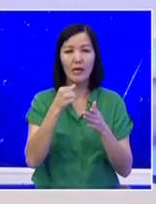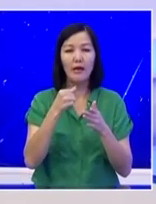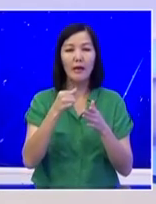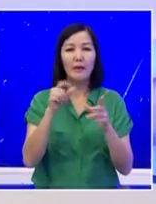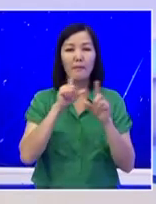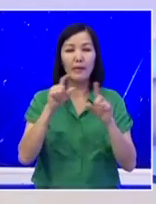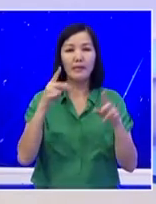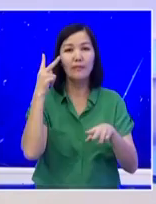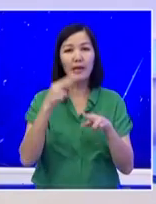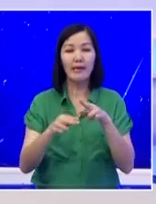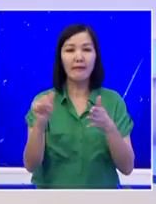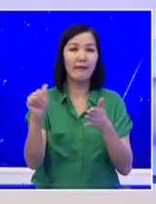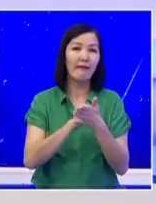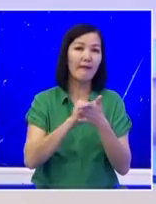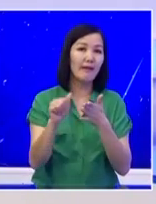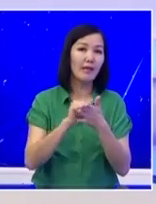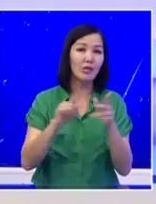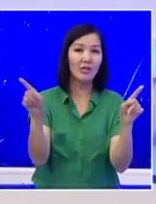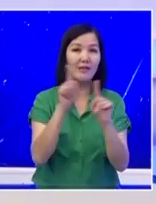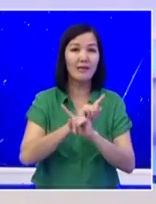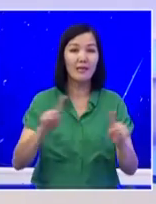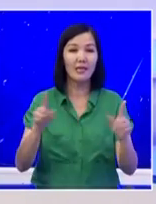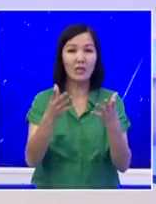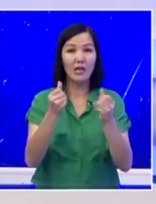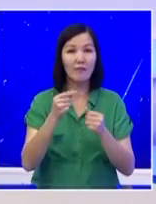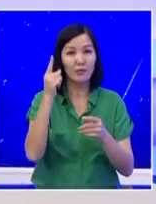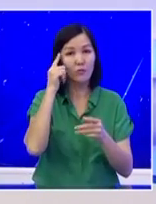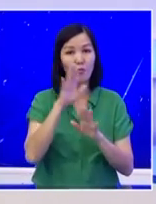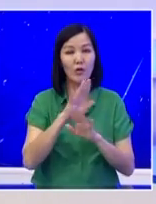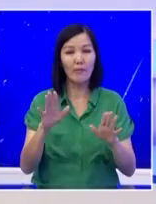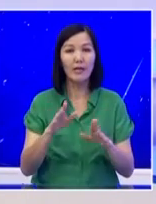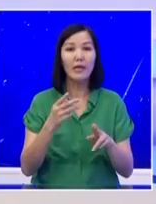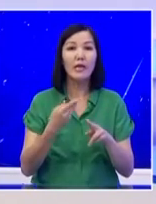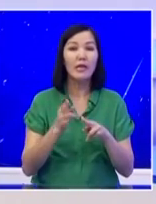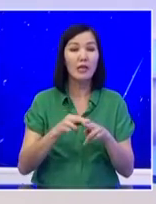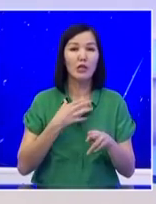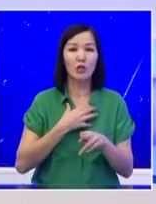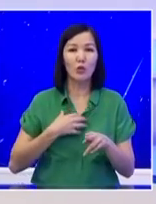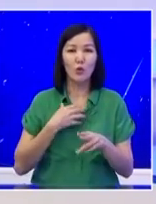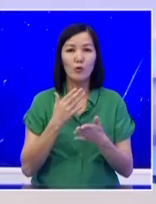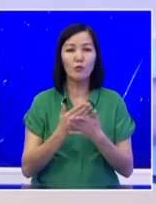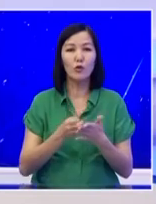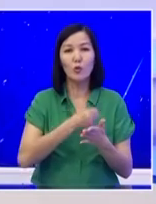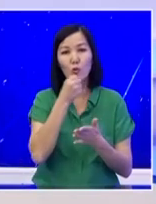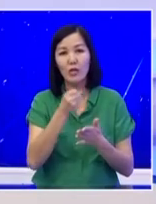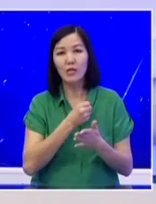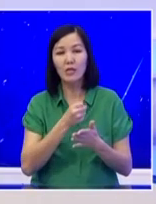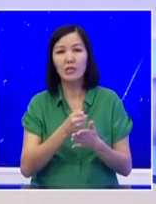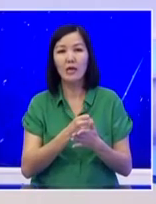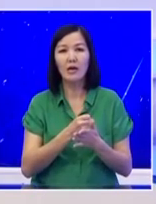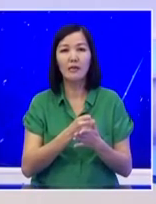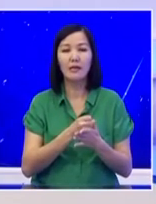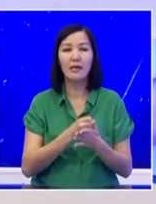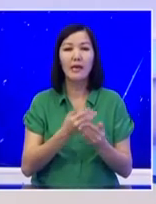аяқтады. Аттестатты ерекше екшелеген жағдайда аламыз деп ойламағандары анық. Ерекше толқып жүр. Үлкендер жағы басы